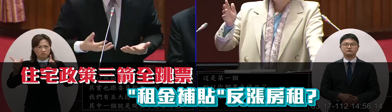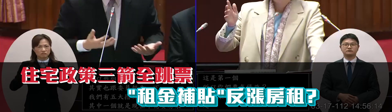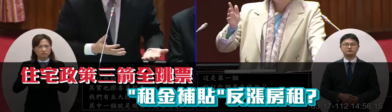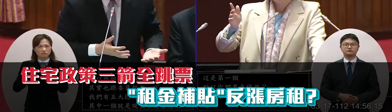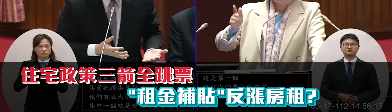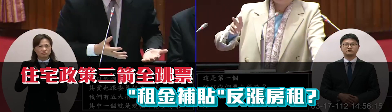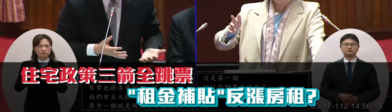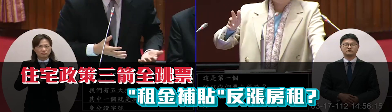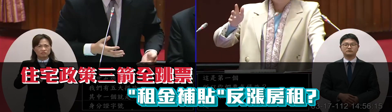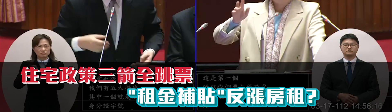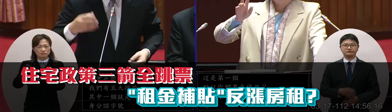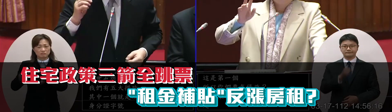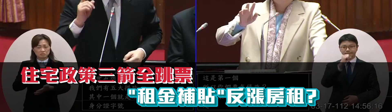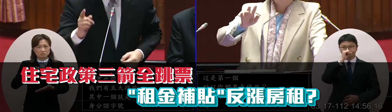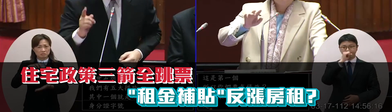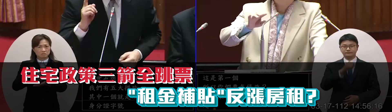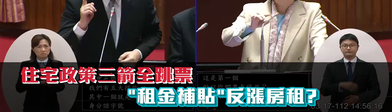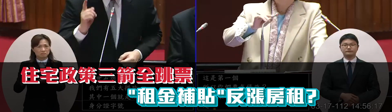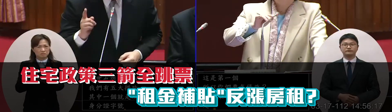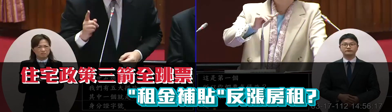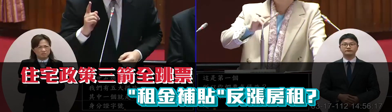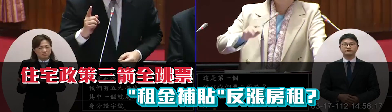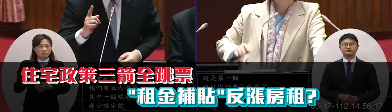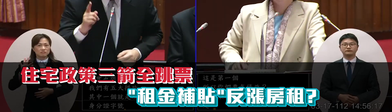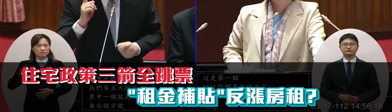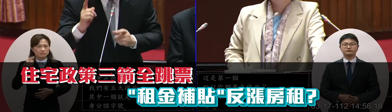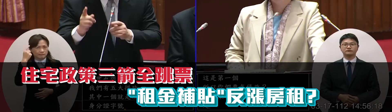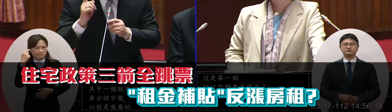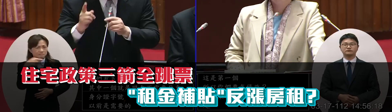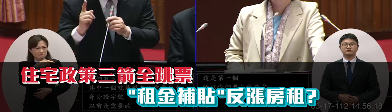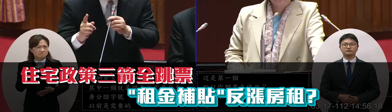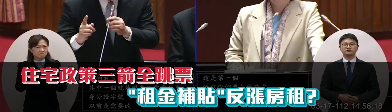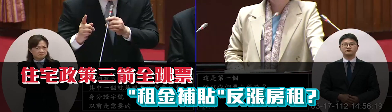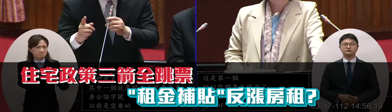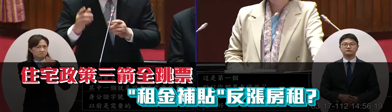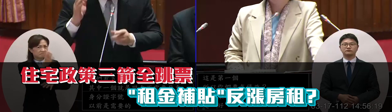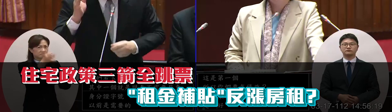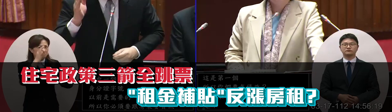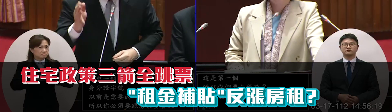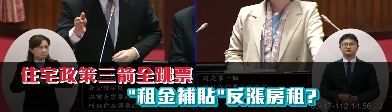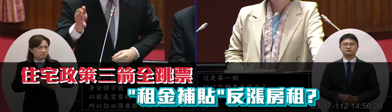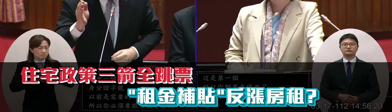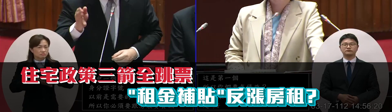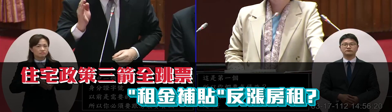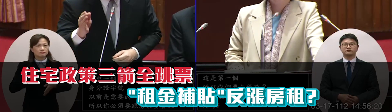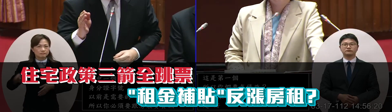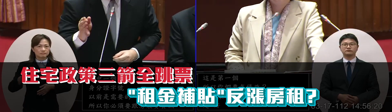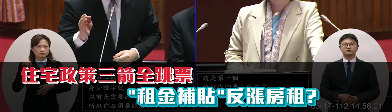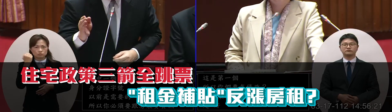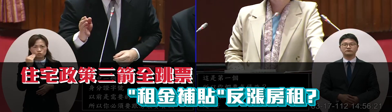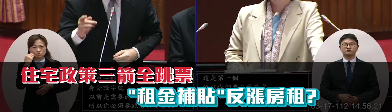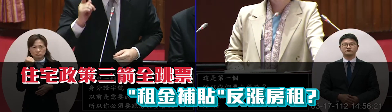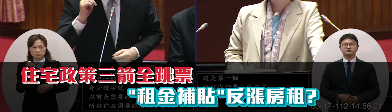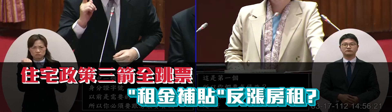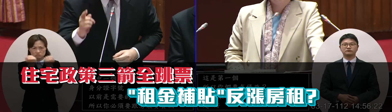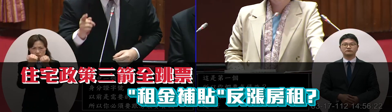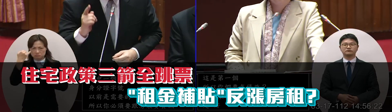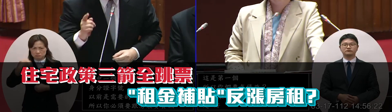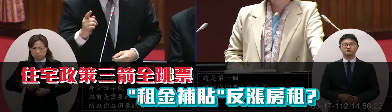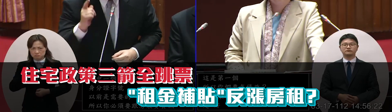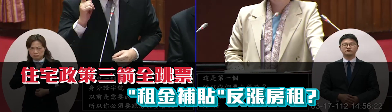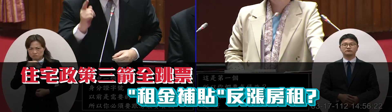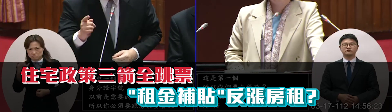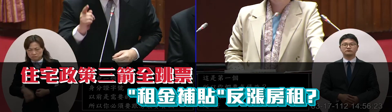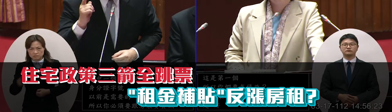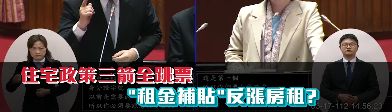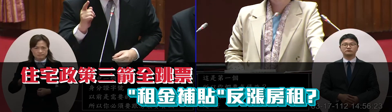会知道说你要来申请这个补贴。那所以不孝的房东，我要强调，不孝的房东他就会趁机涨价。那我们要